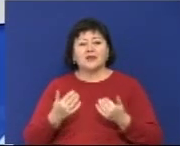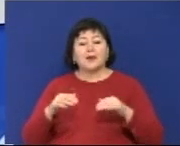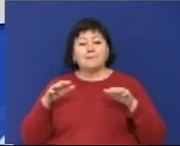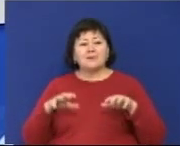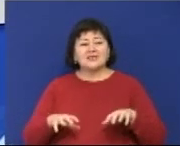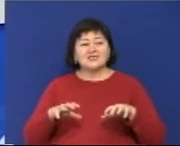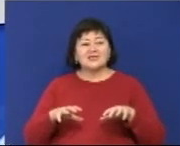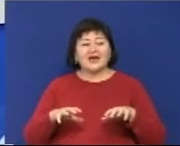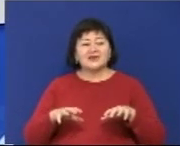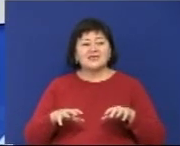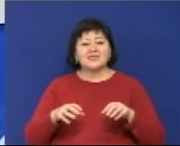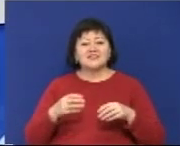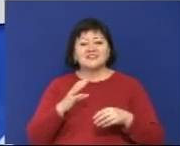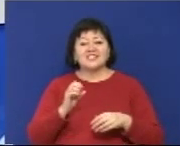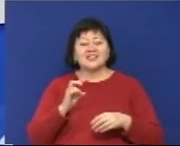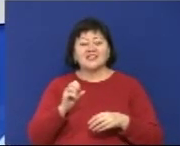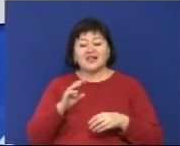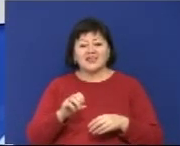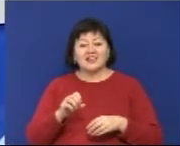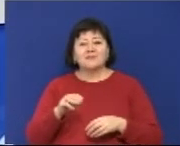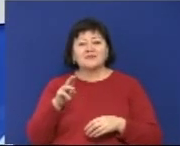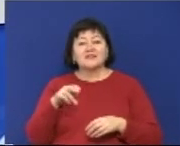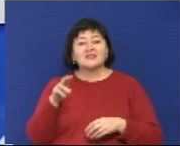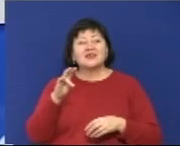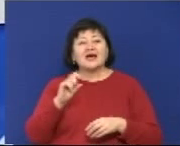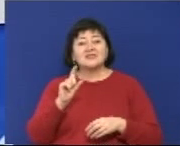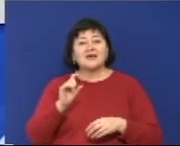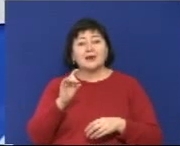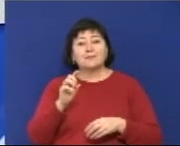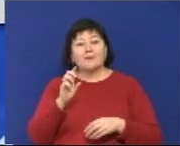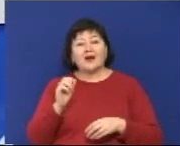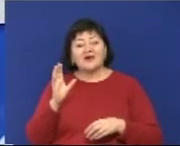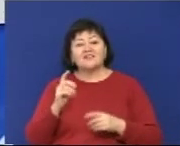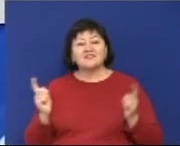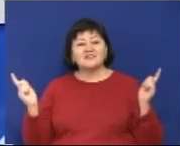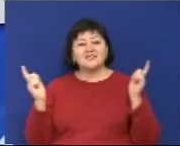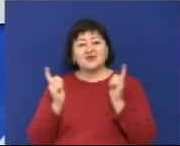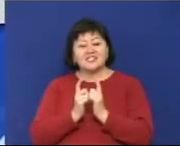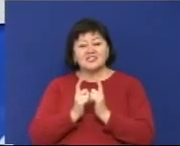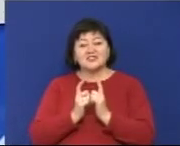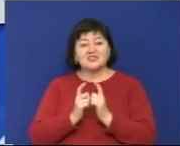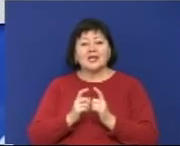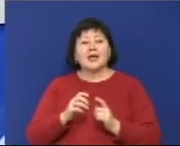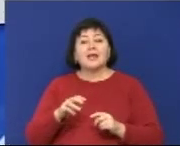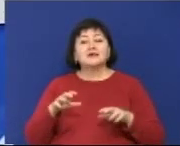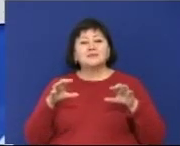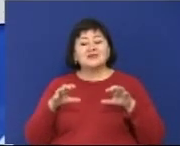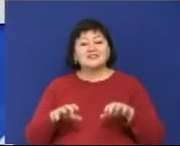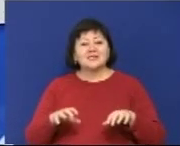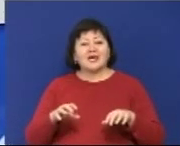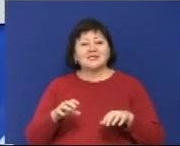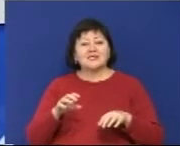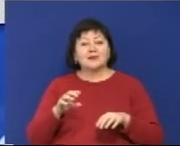Председатель Сената парламента Республики Казахстан Дарига Назарбаева также встретилась с председателем Сената Олей Мажилиса Узбекистана Танзилой